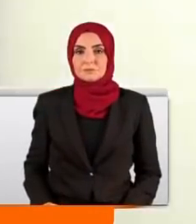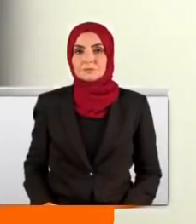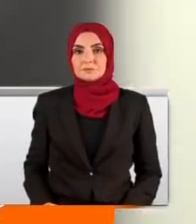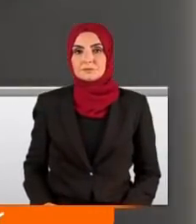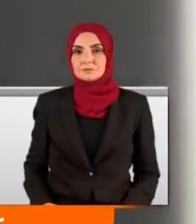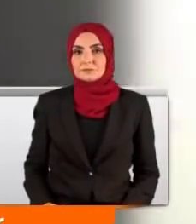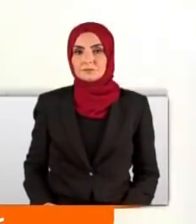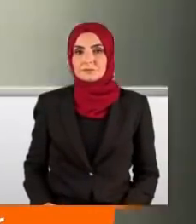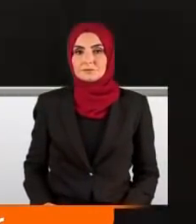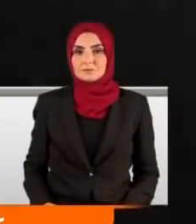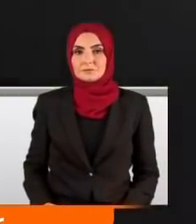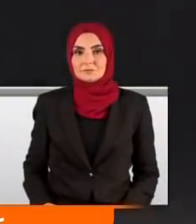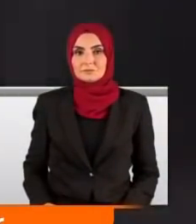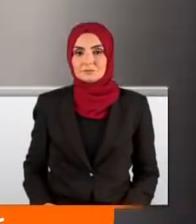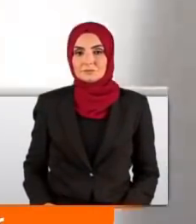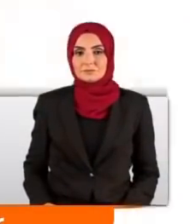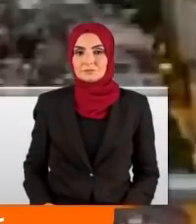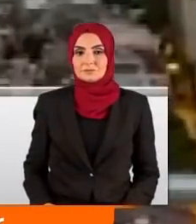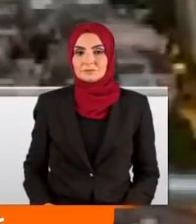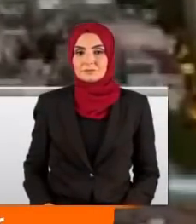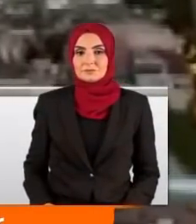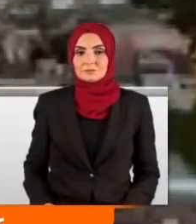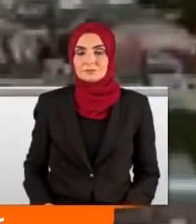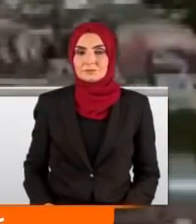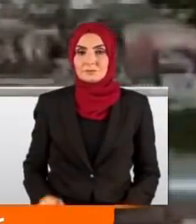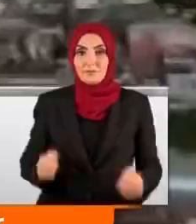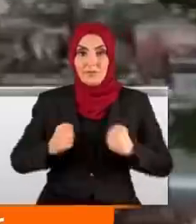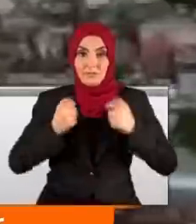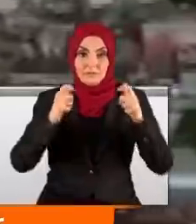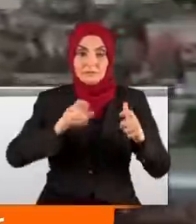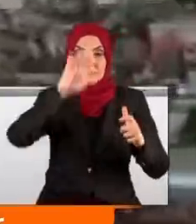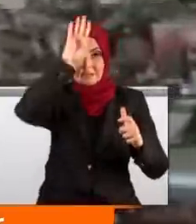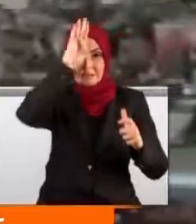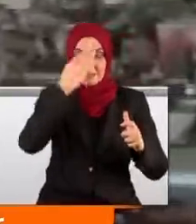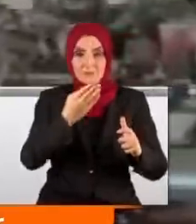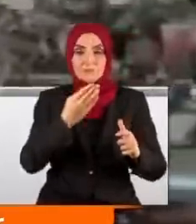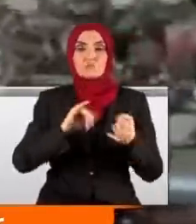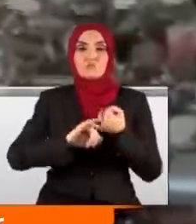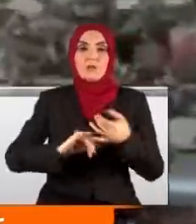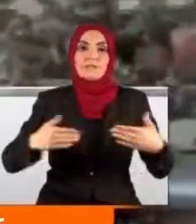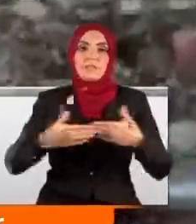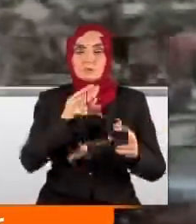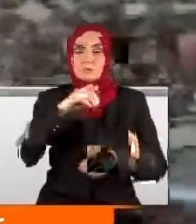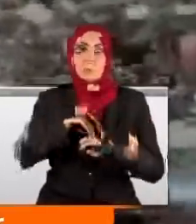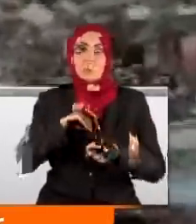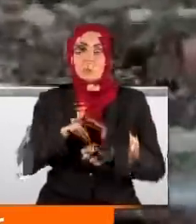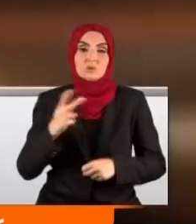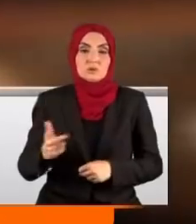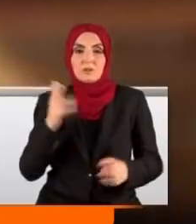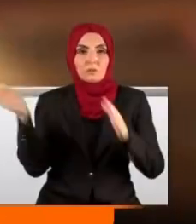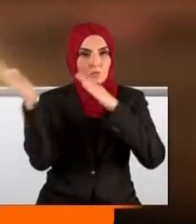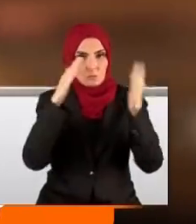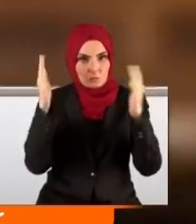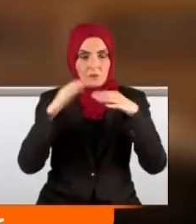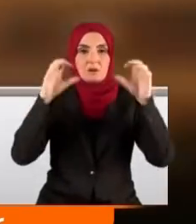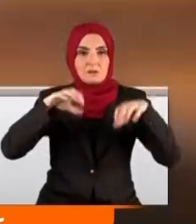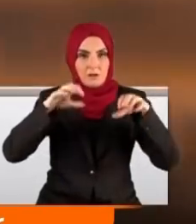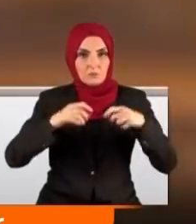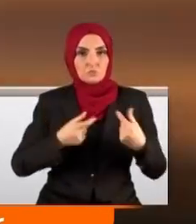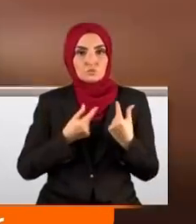Bismillahirrahmanirrahim. Ya Settar, ya Gaffar, ya Rahman. Mega kentte cumartesi akşamı için şiddetli rüzgar ve yağış uyarısı yapılmıştı.